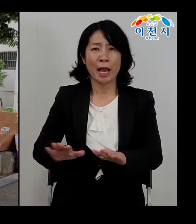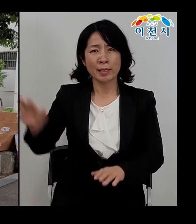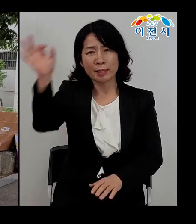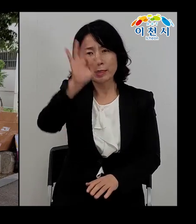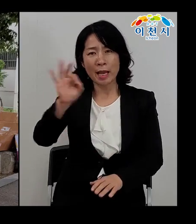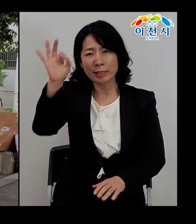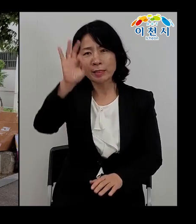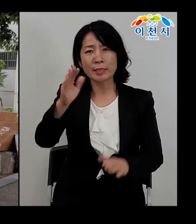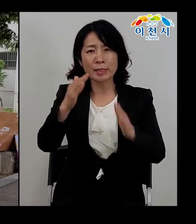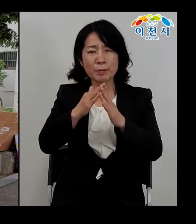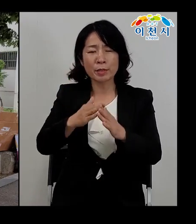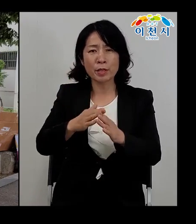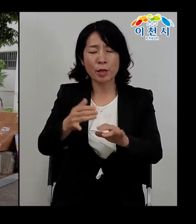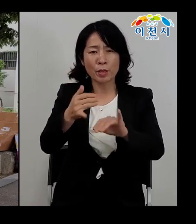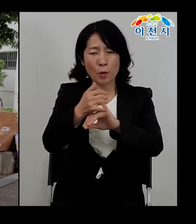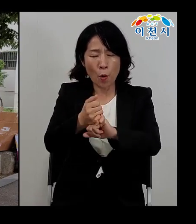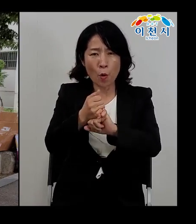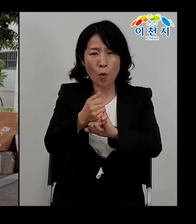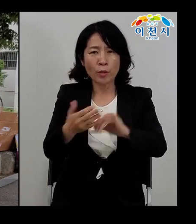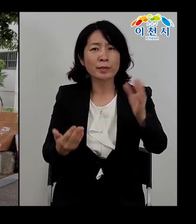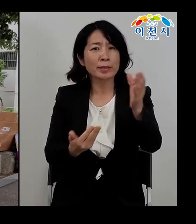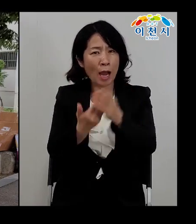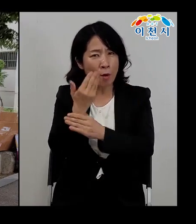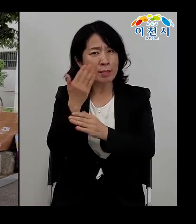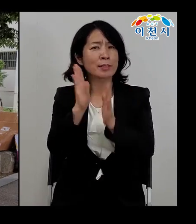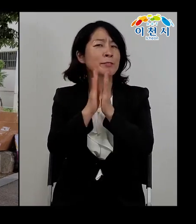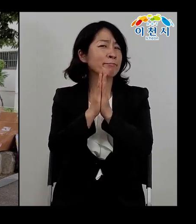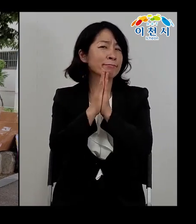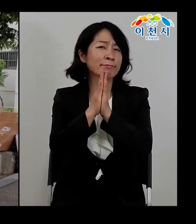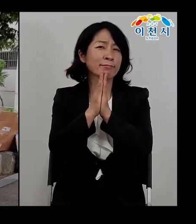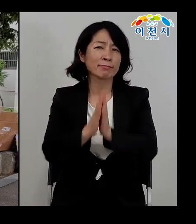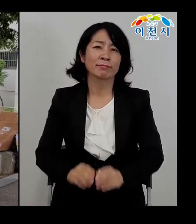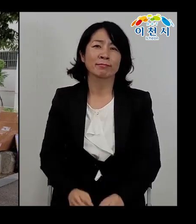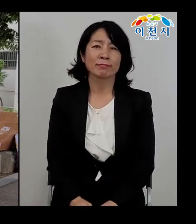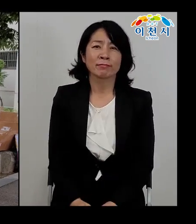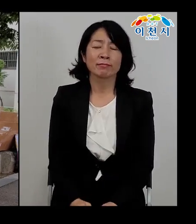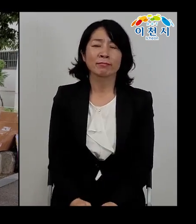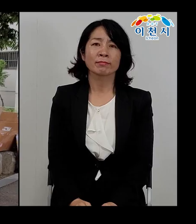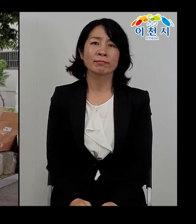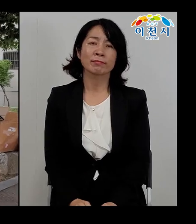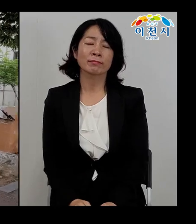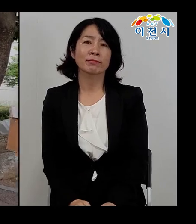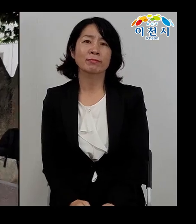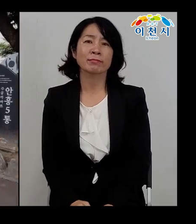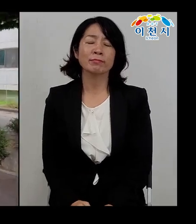우리가 찾는 집이 오늘은 꼭 나오길! 예! 가요!